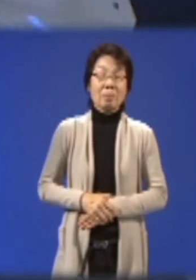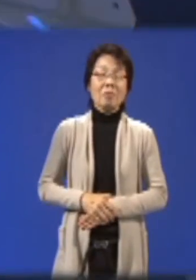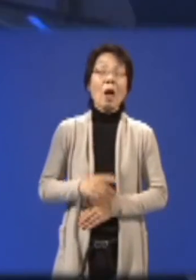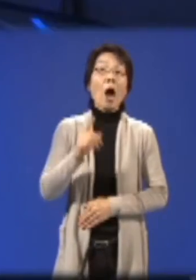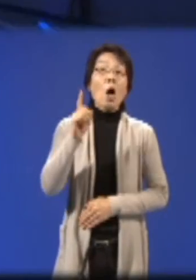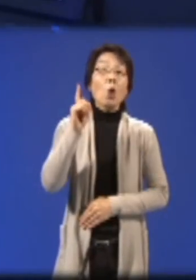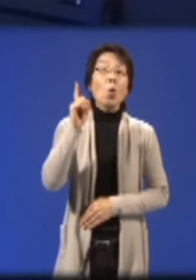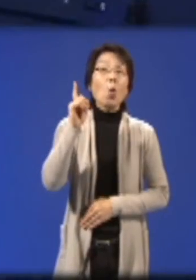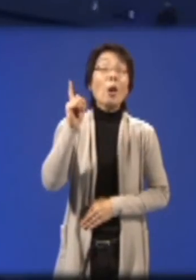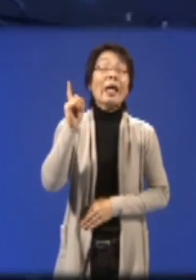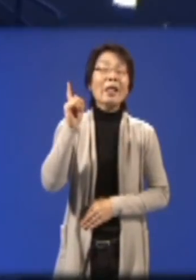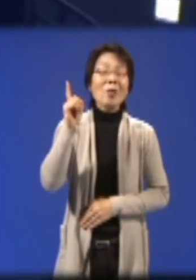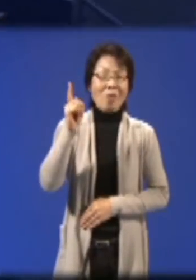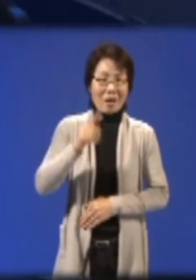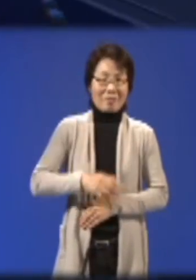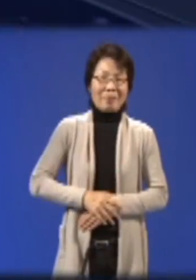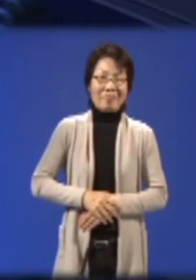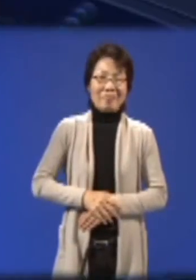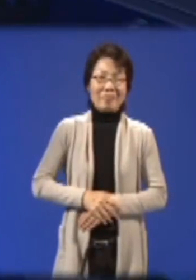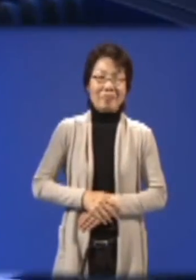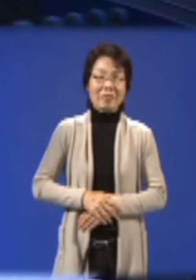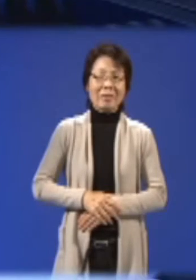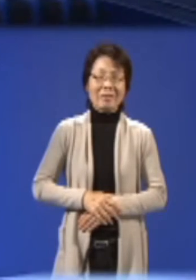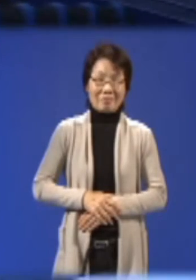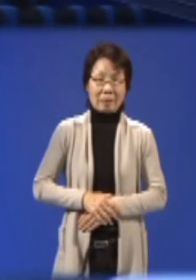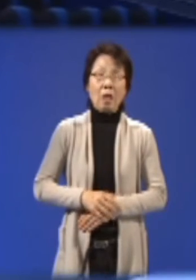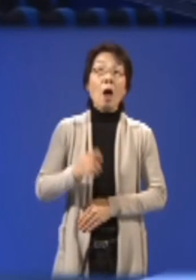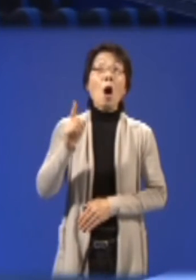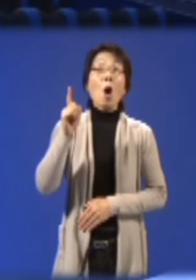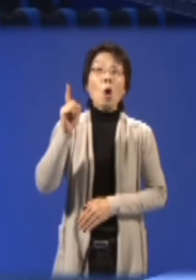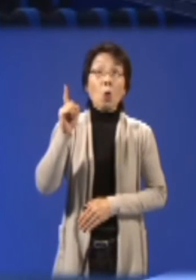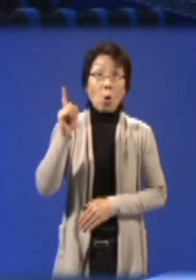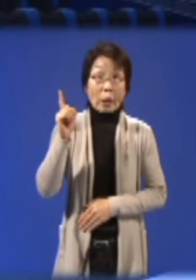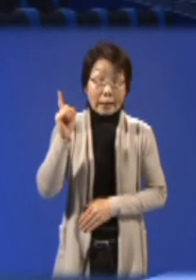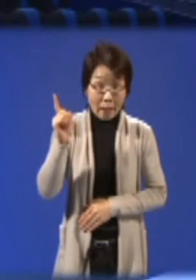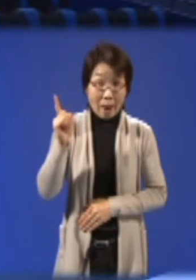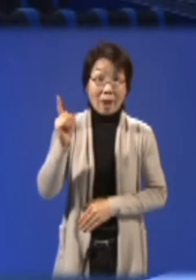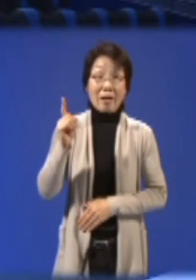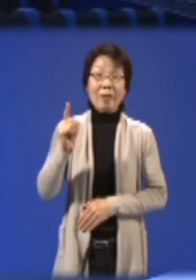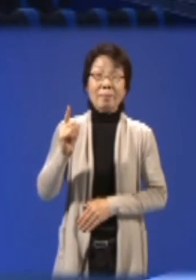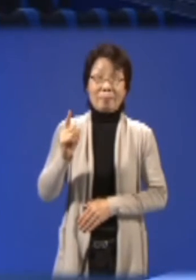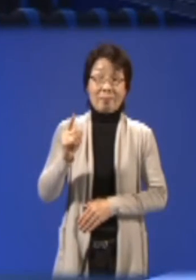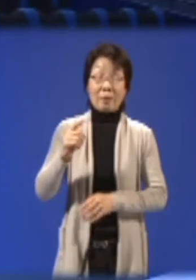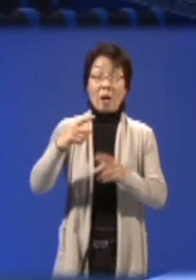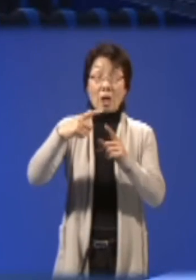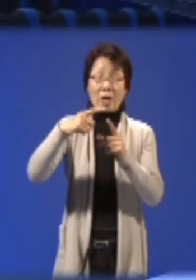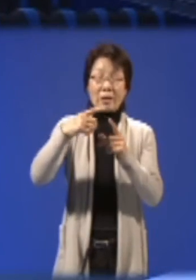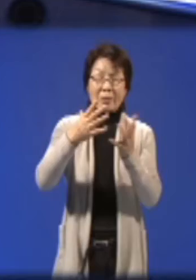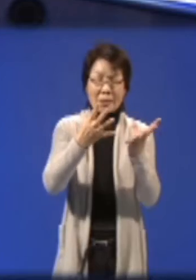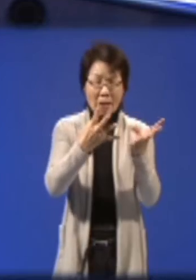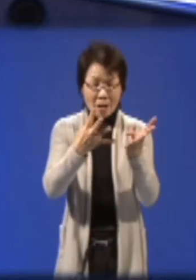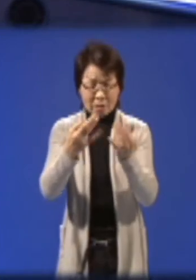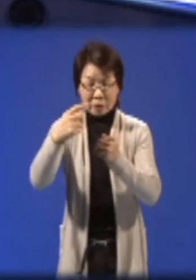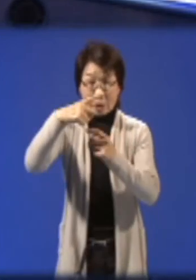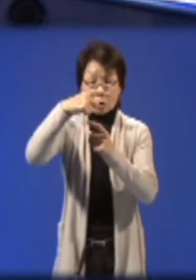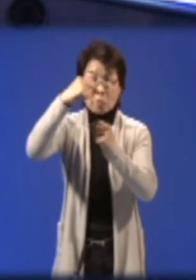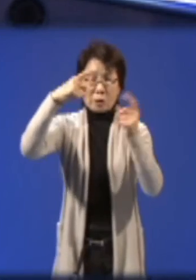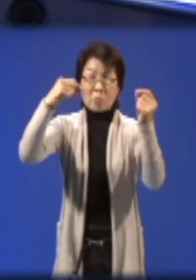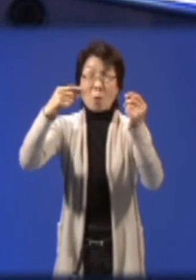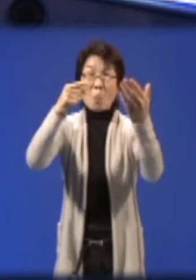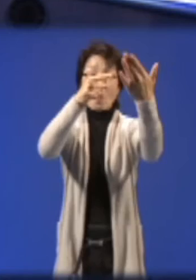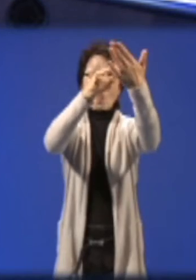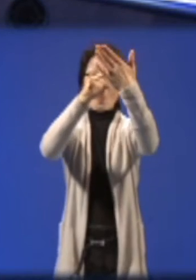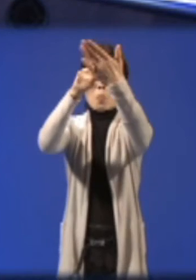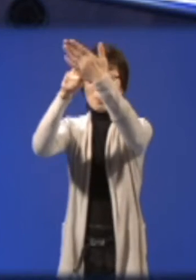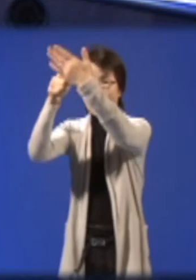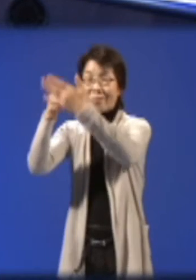あ、これこれ、皆さんこれですよ。これがめっちゃたくさんの星を